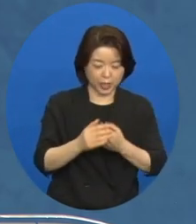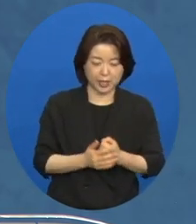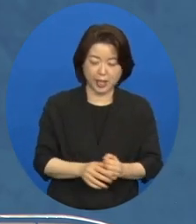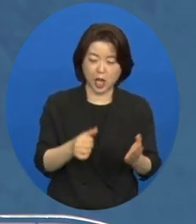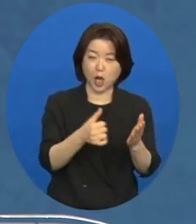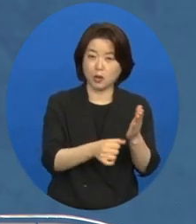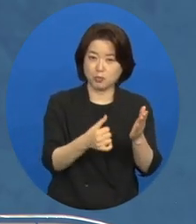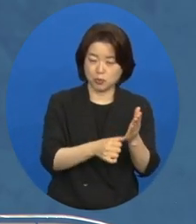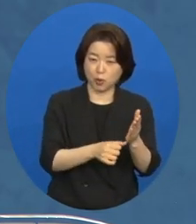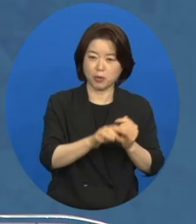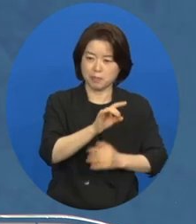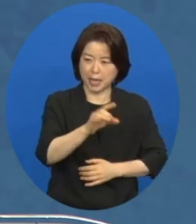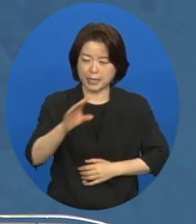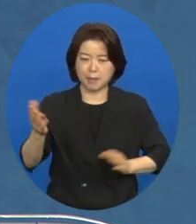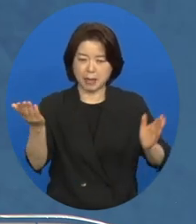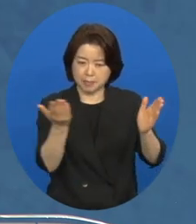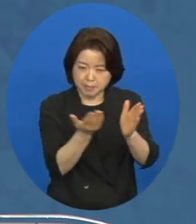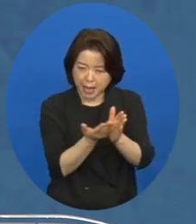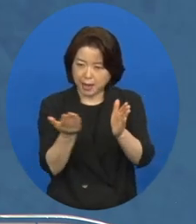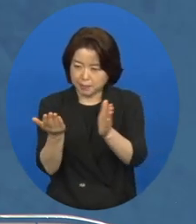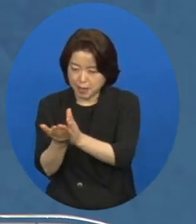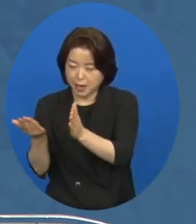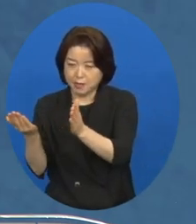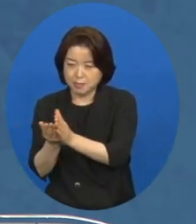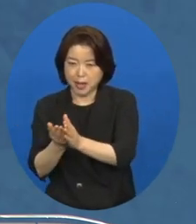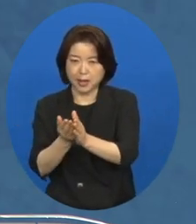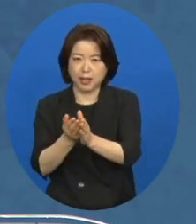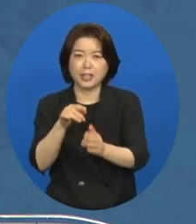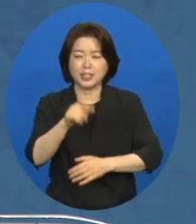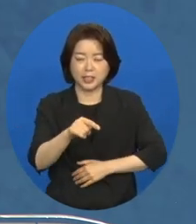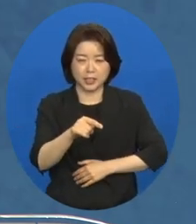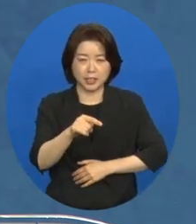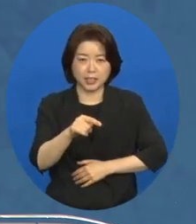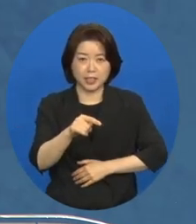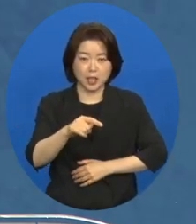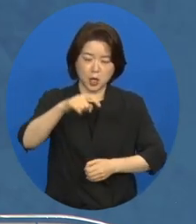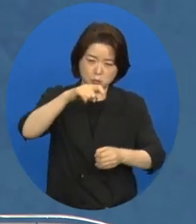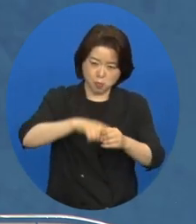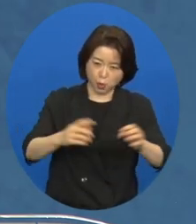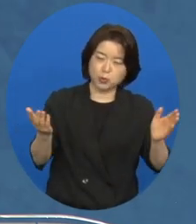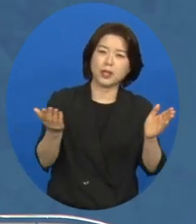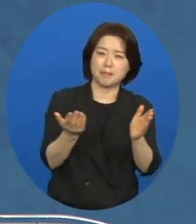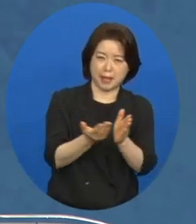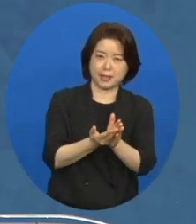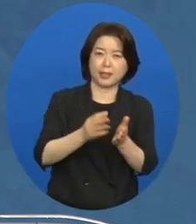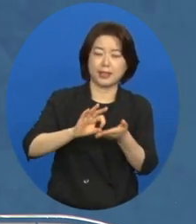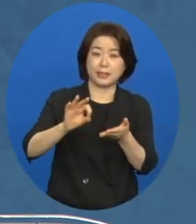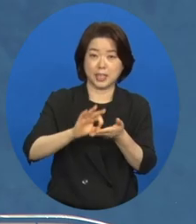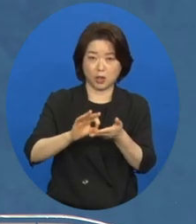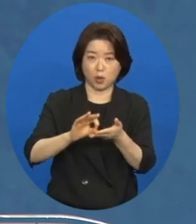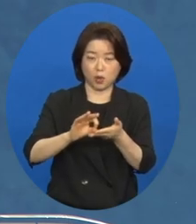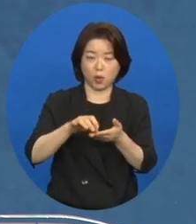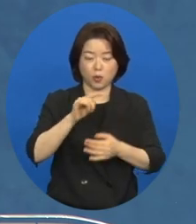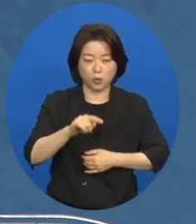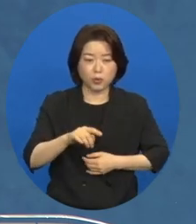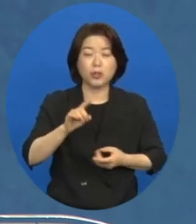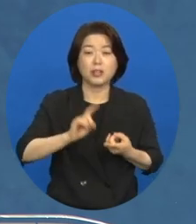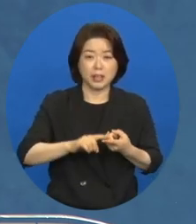쓰임에 맞고 제 위치에 정확하게 위치해야 그래야 이게 제